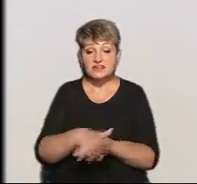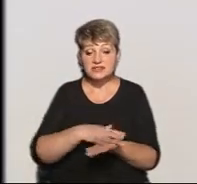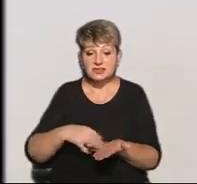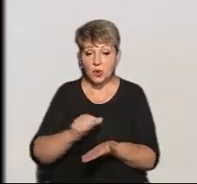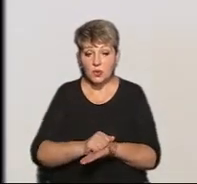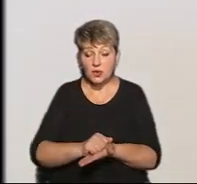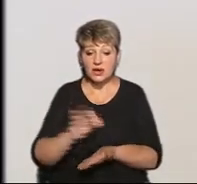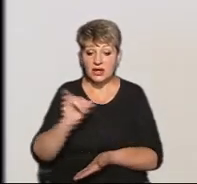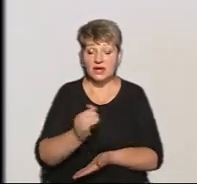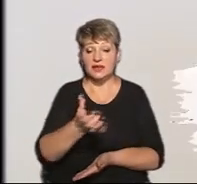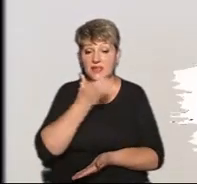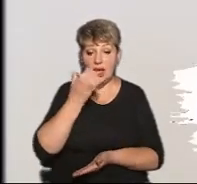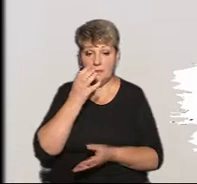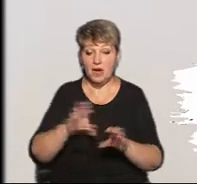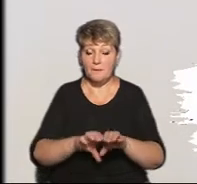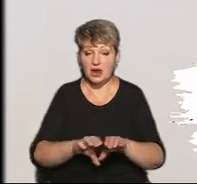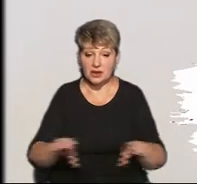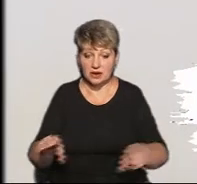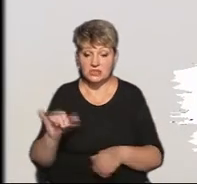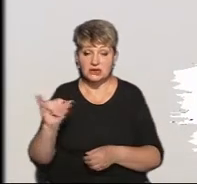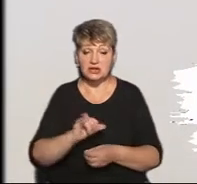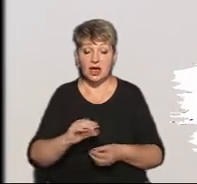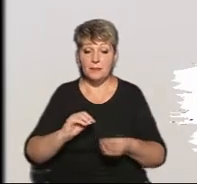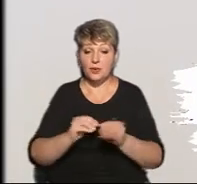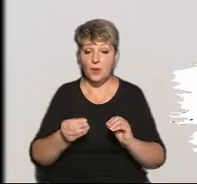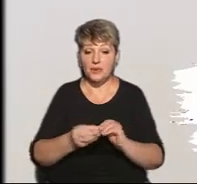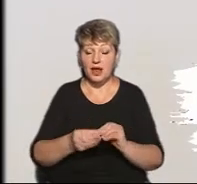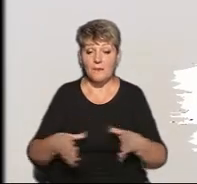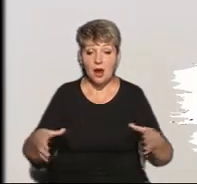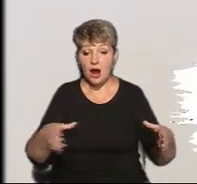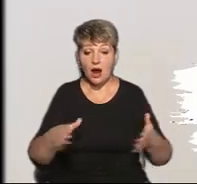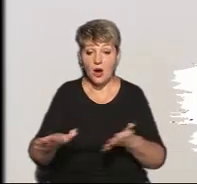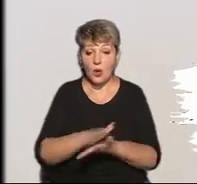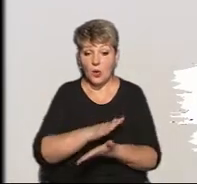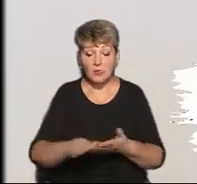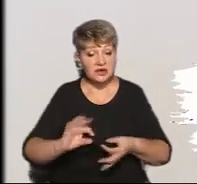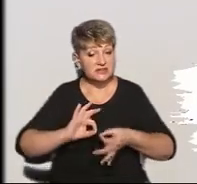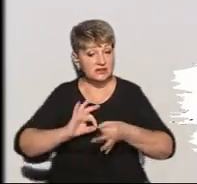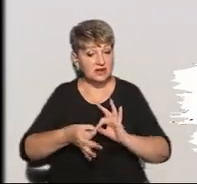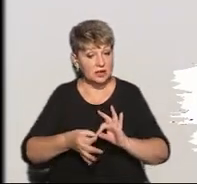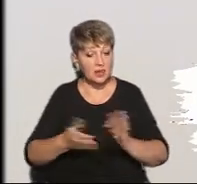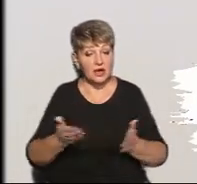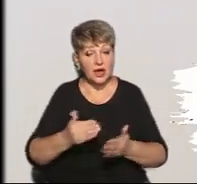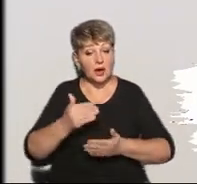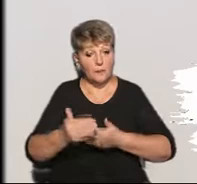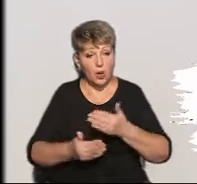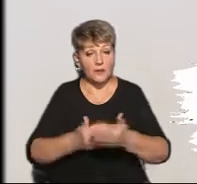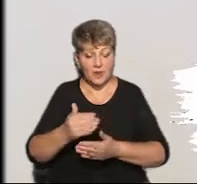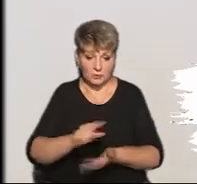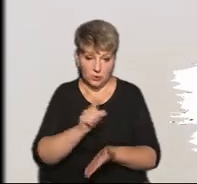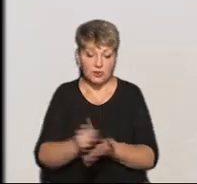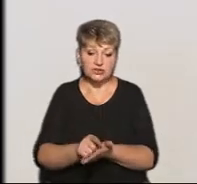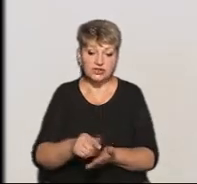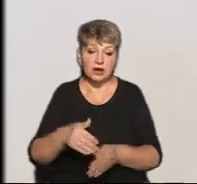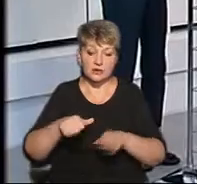і тепломереж, і проблема колектора – це досить складна проблема, яка поетапно має вирішуватись, на мою